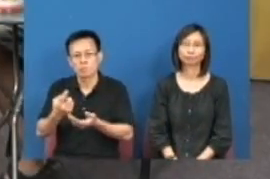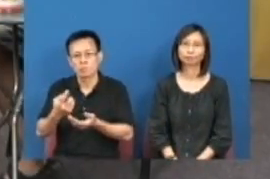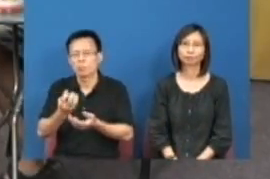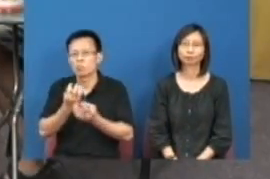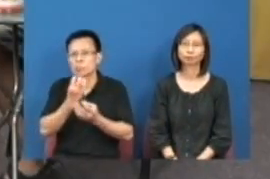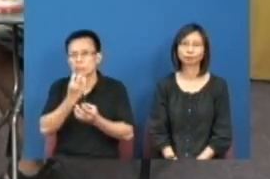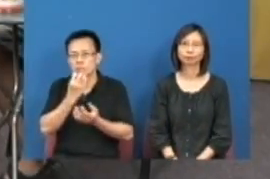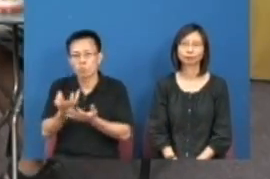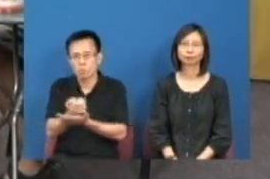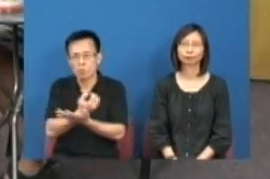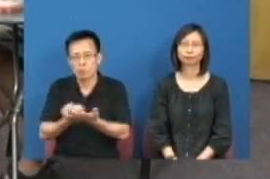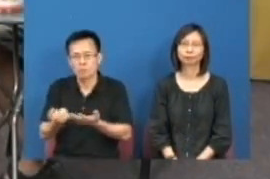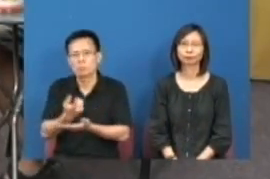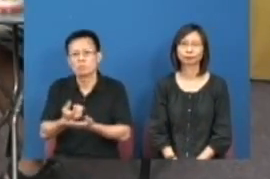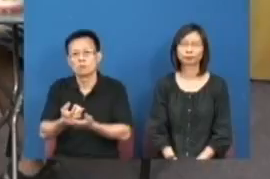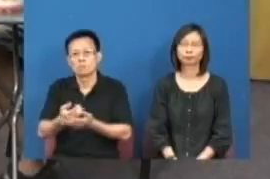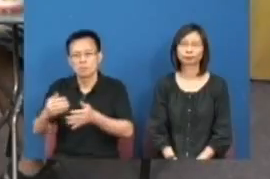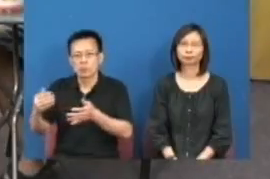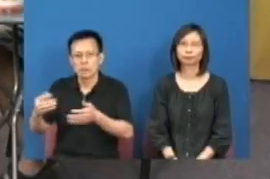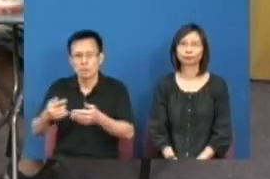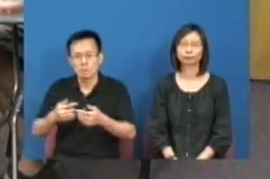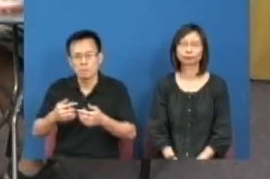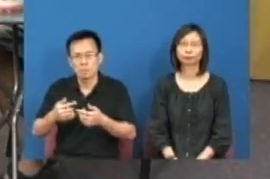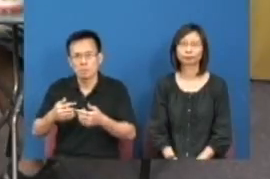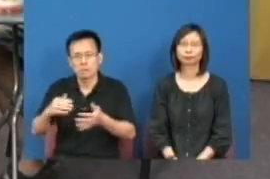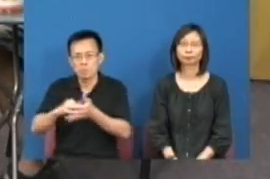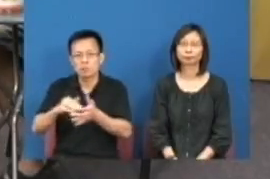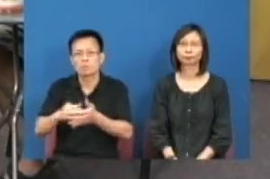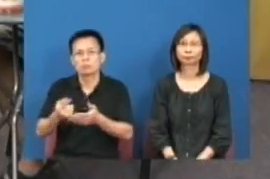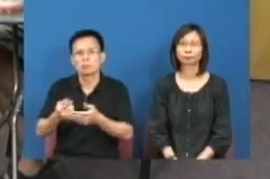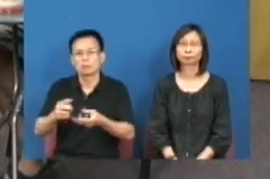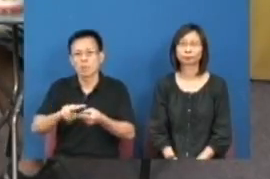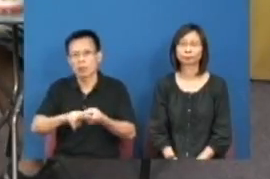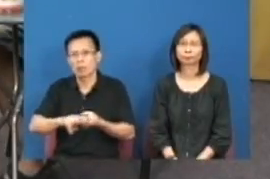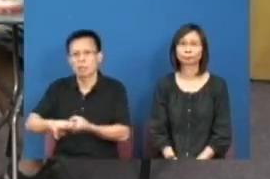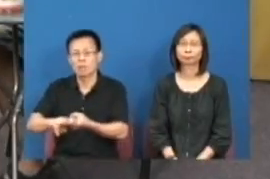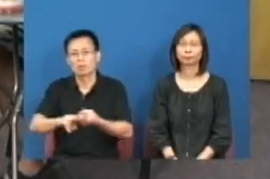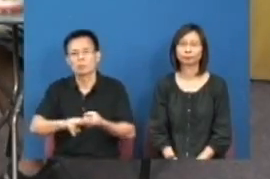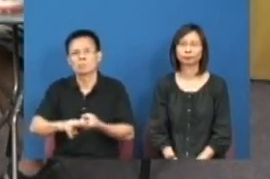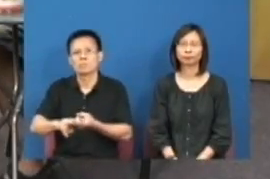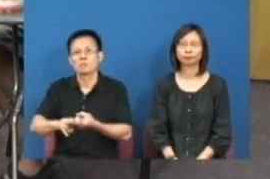啊，即係話不由自主咁樣嗰個專制者係要